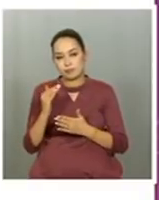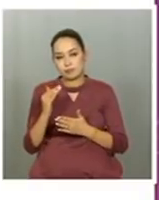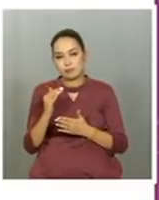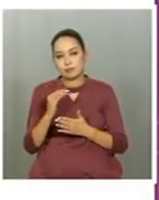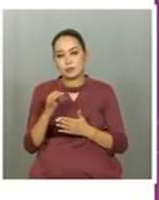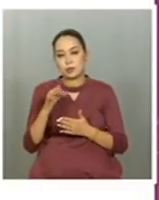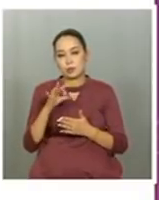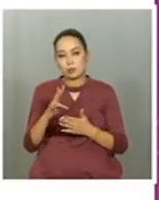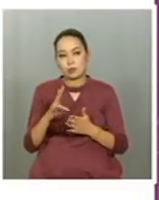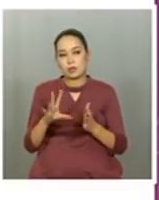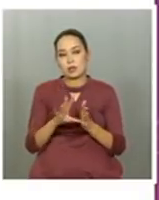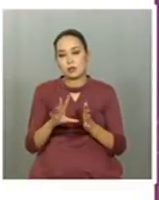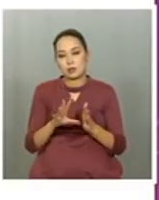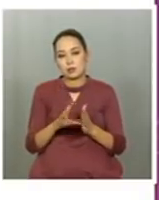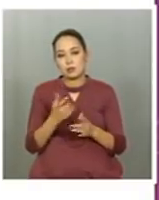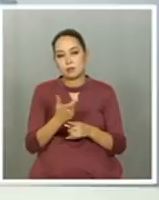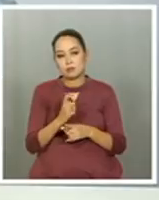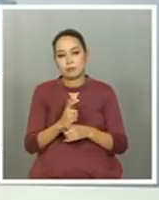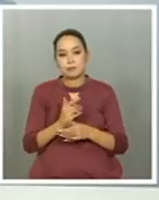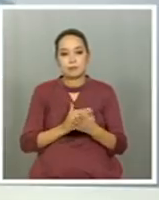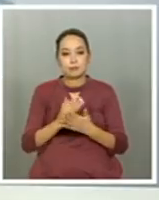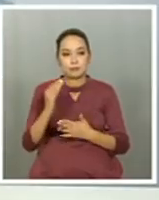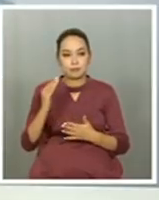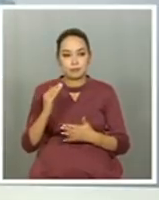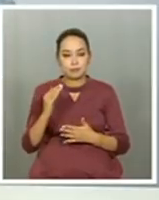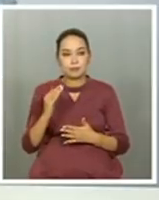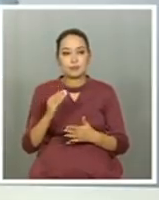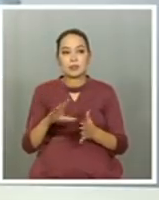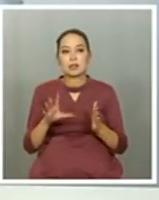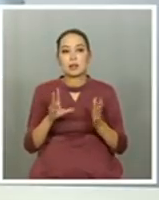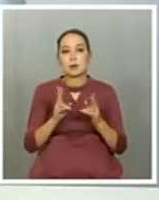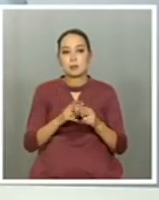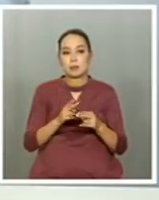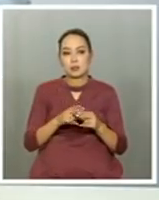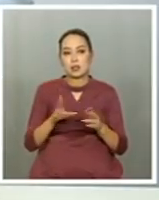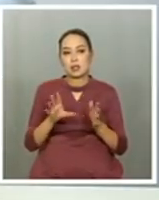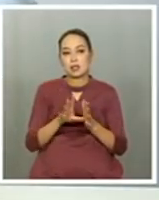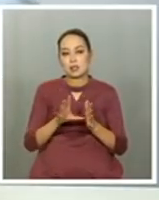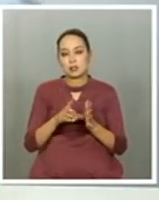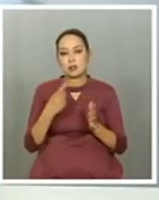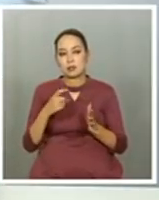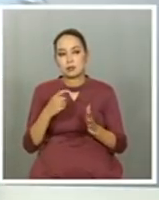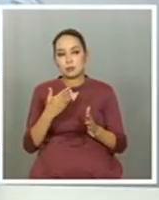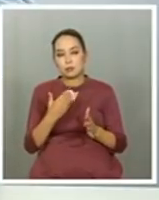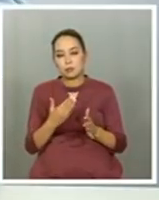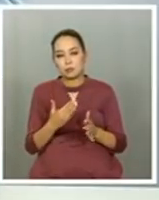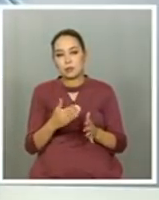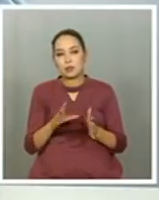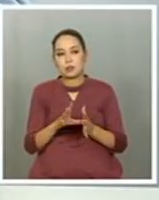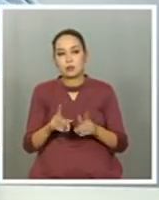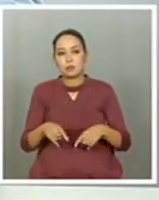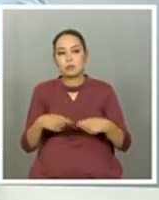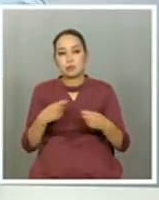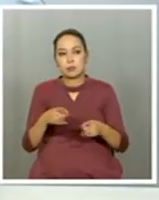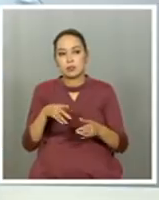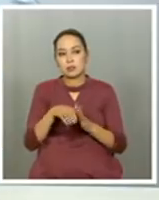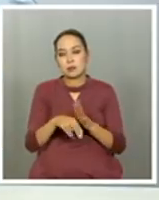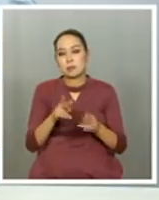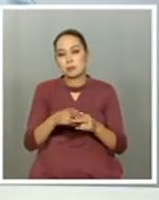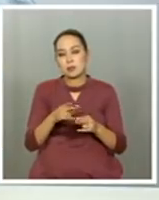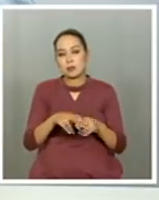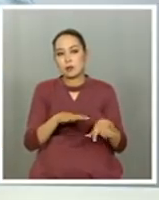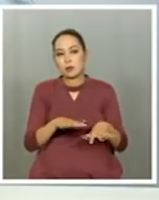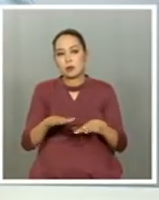иондану энергиялары да жоғары болады. Металдардың электрохимиялық кернеу қатарында орналасу принципін қарастырып көретін